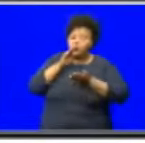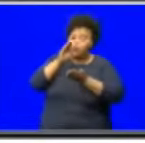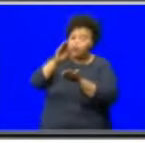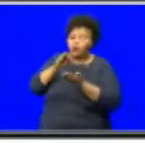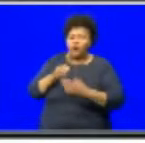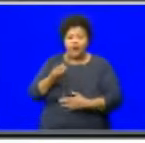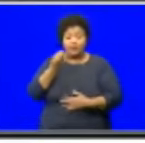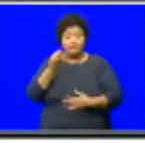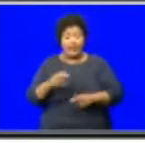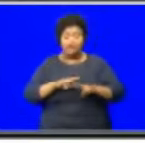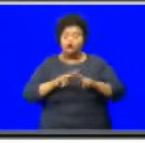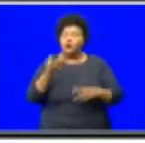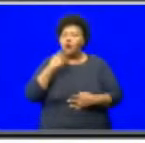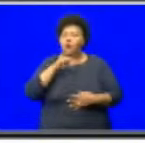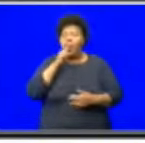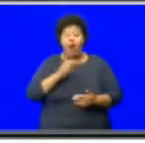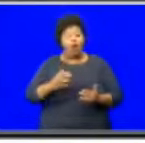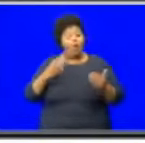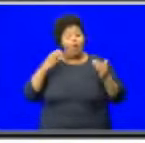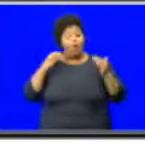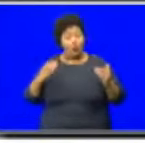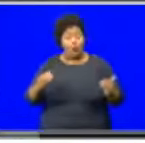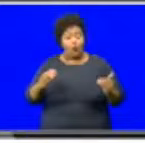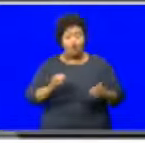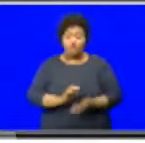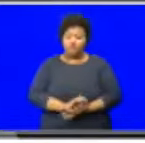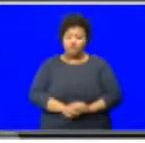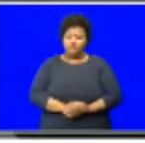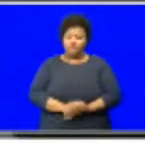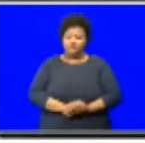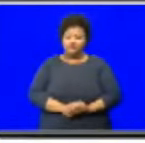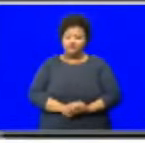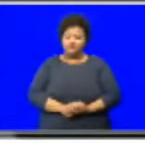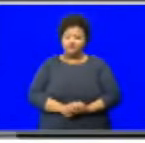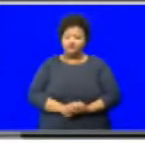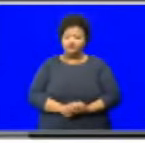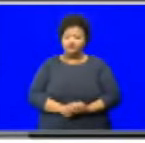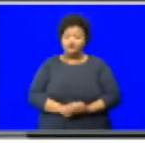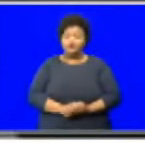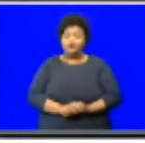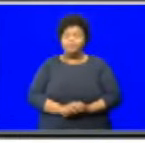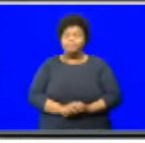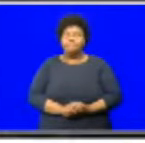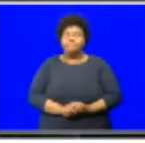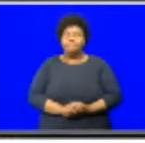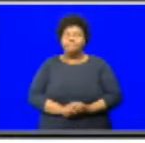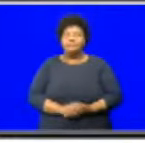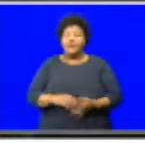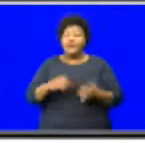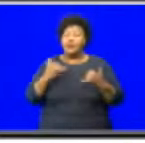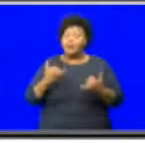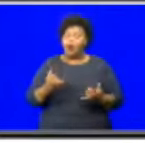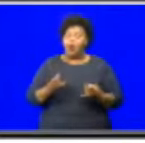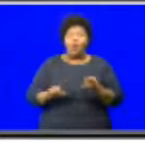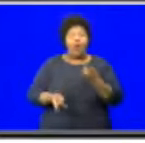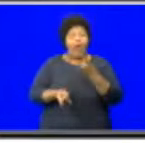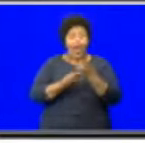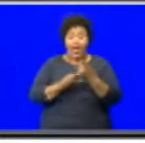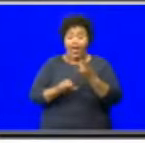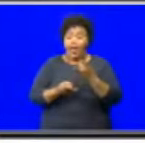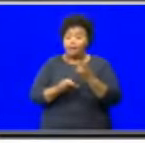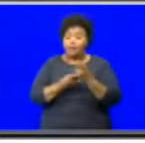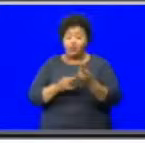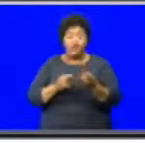kukhulu kithi kusilibandla kwekuthi sikhone kusitakala naloku lokukhona